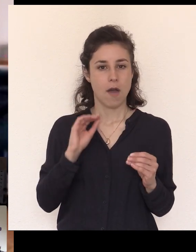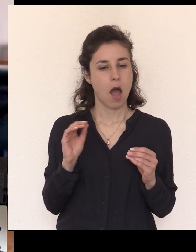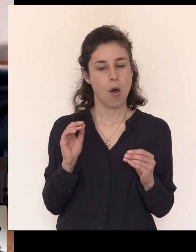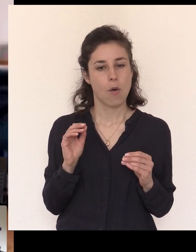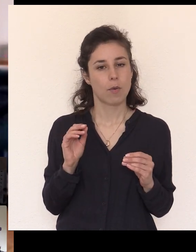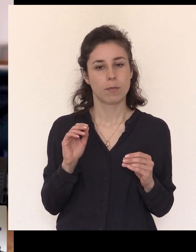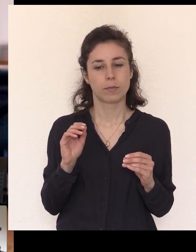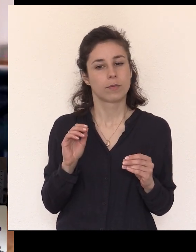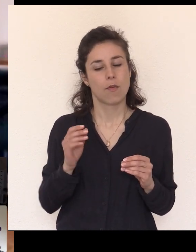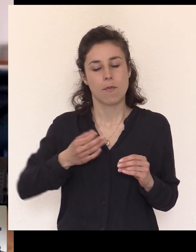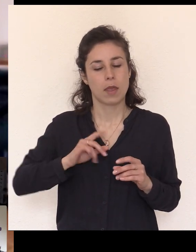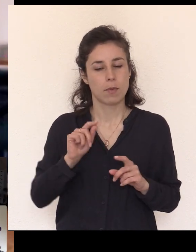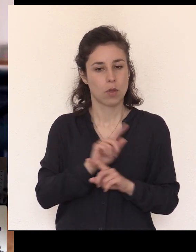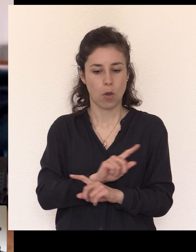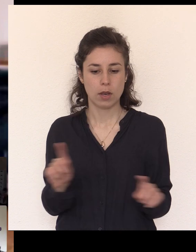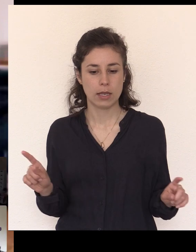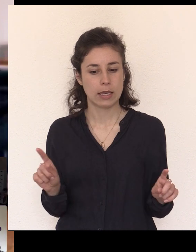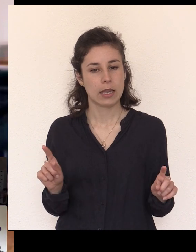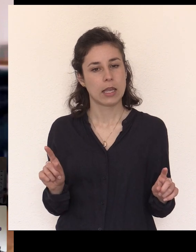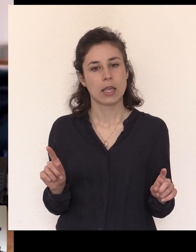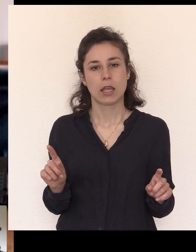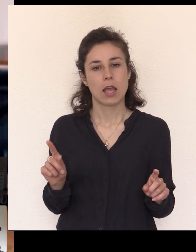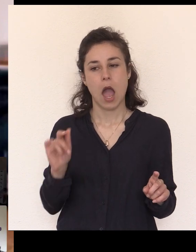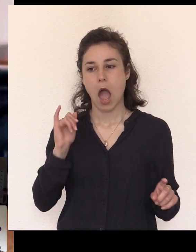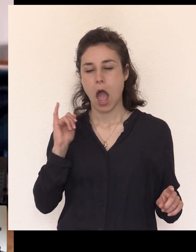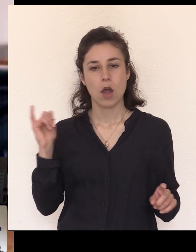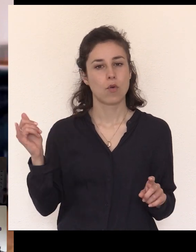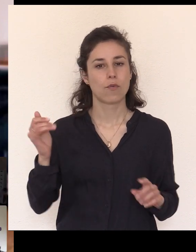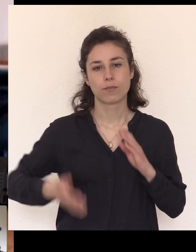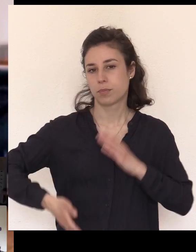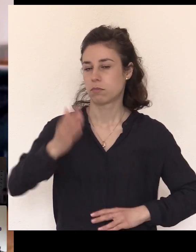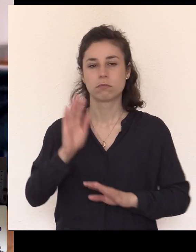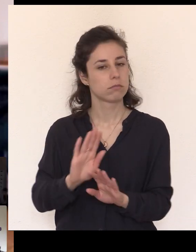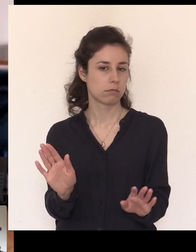nicht abhalten, das wieder zu tun, weil